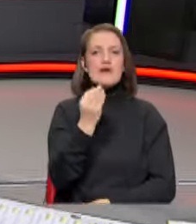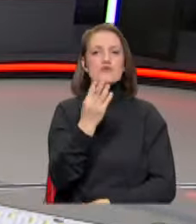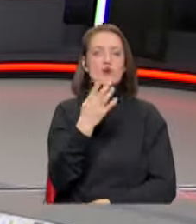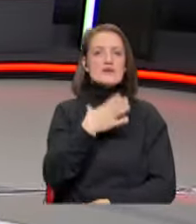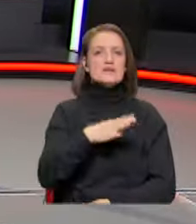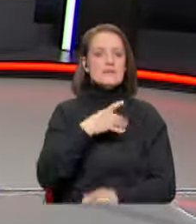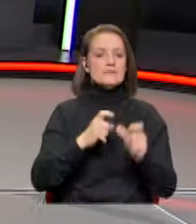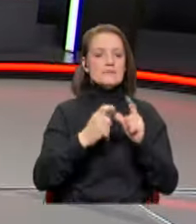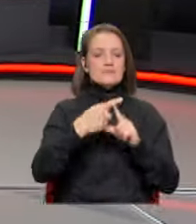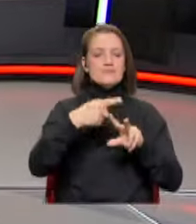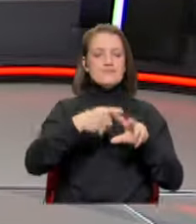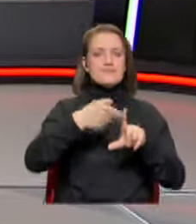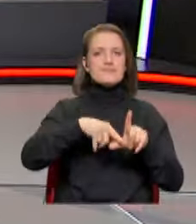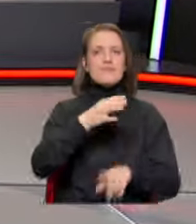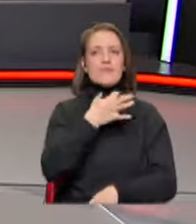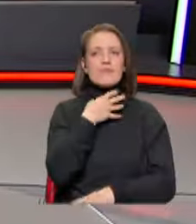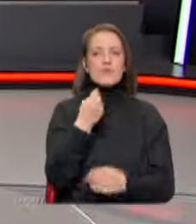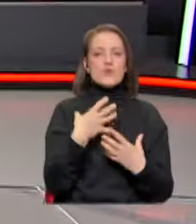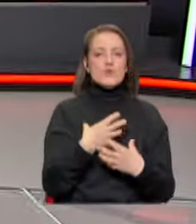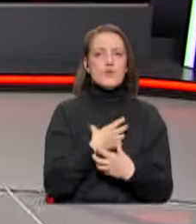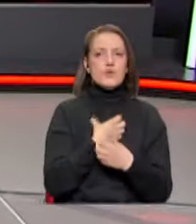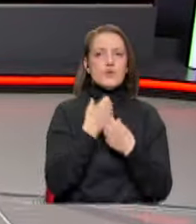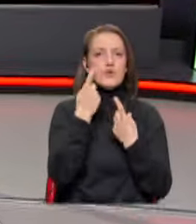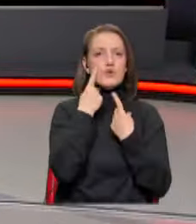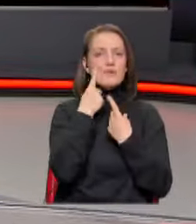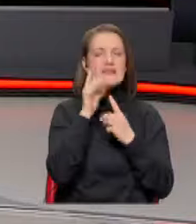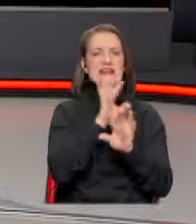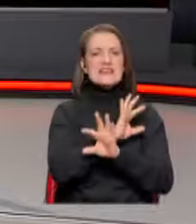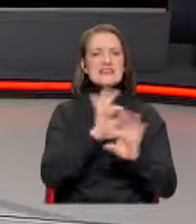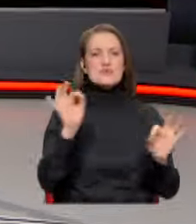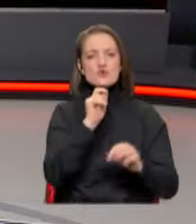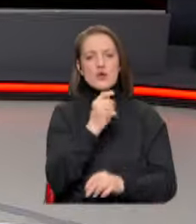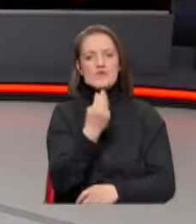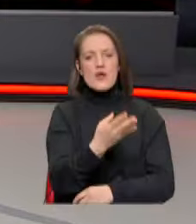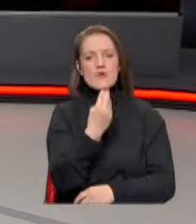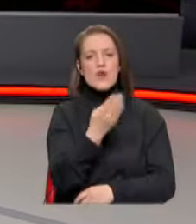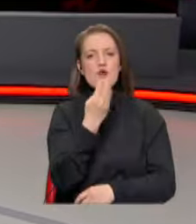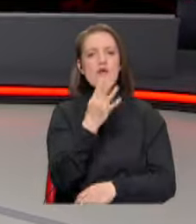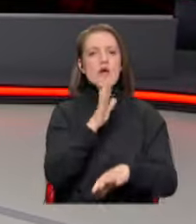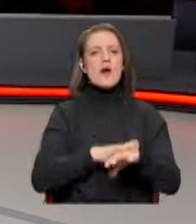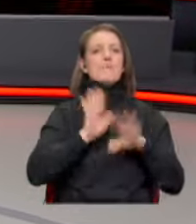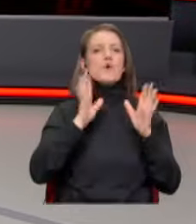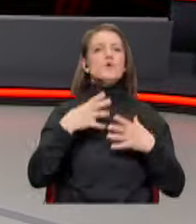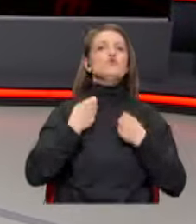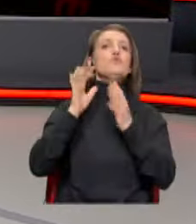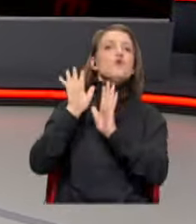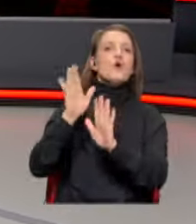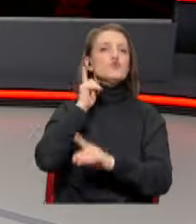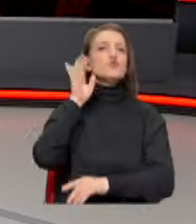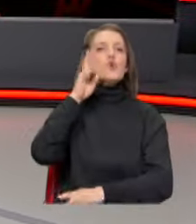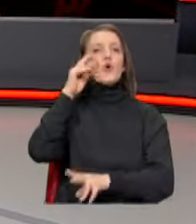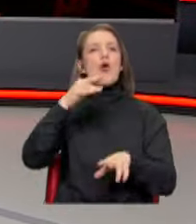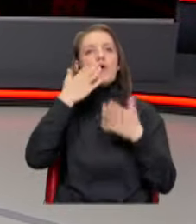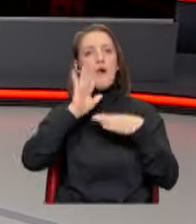talep staj mağdurları çok üzgünüz yani hükümetten Kimse bunları söz verip yapmadığı için üzülmüyor duymuyor